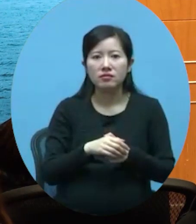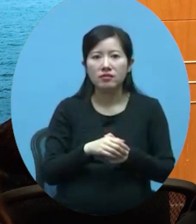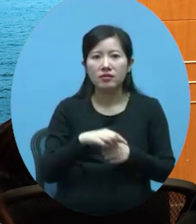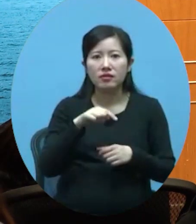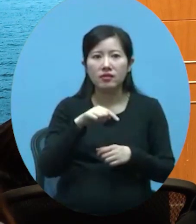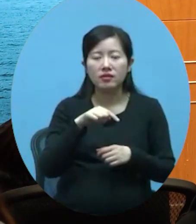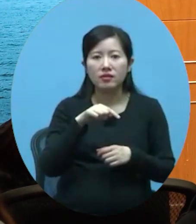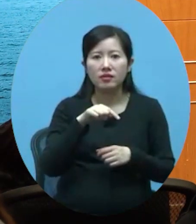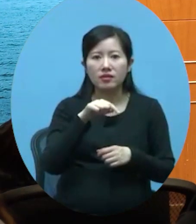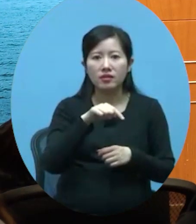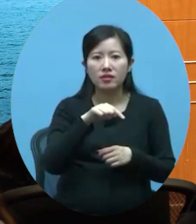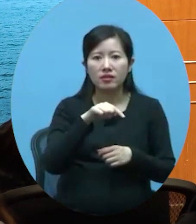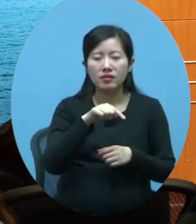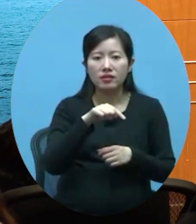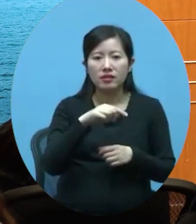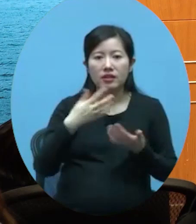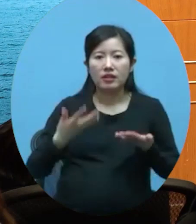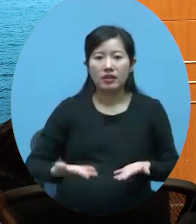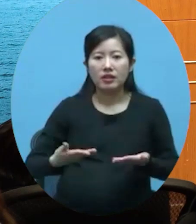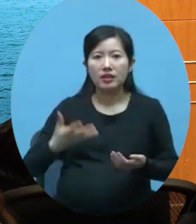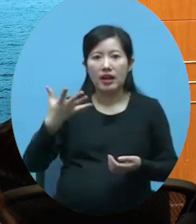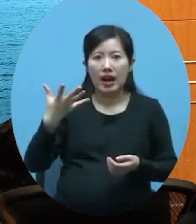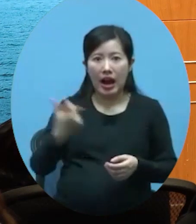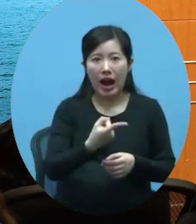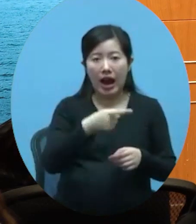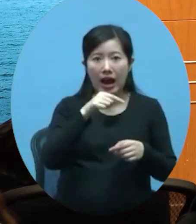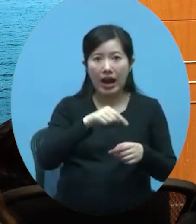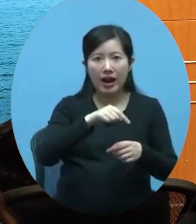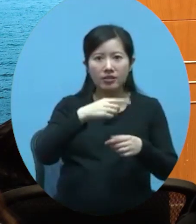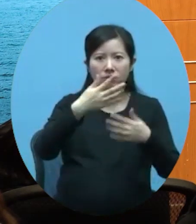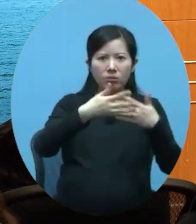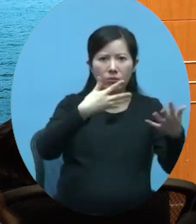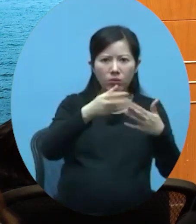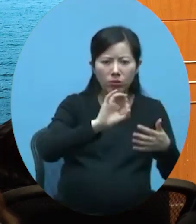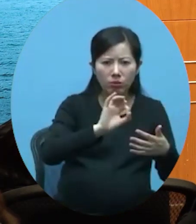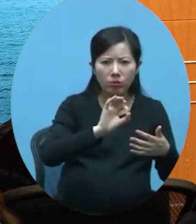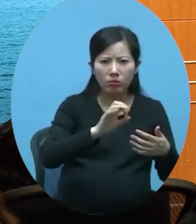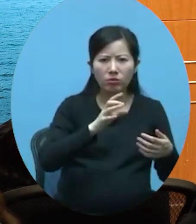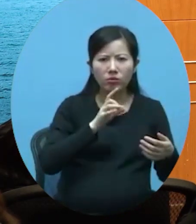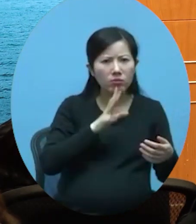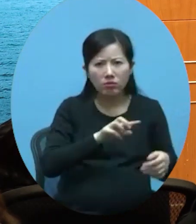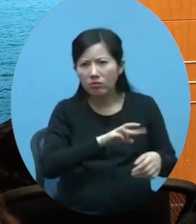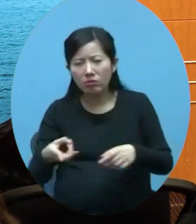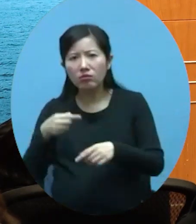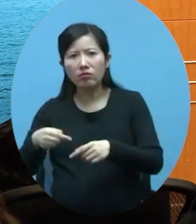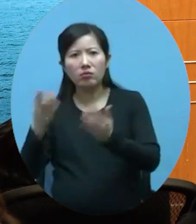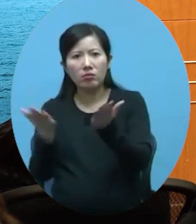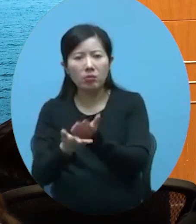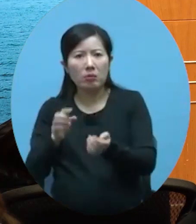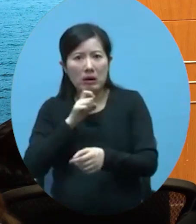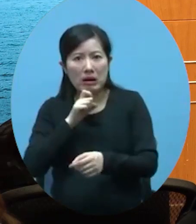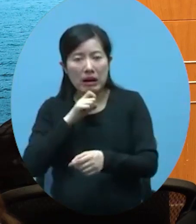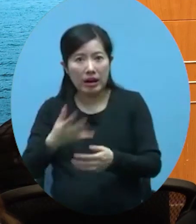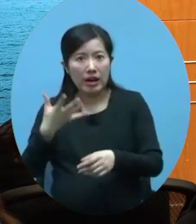香港是驗到有人是由陰性轉為陽性這個情況那還有剛才說就是不同時間驗就